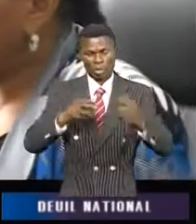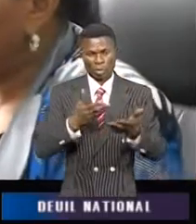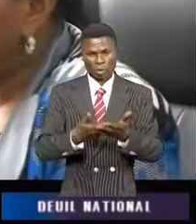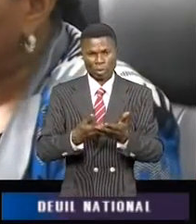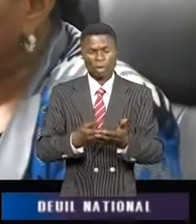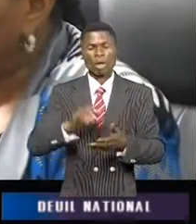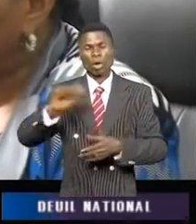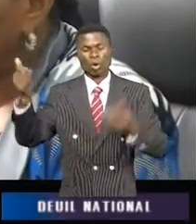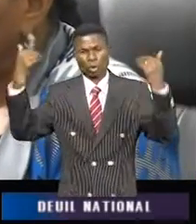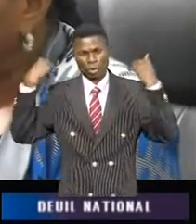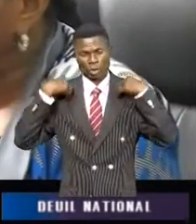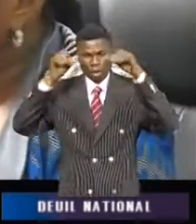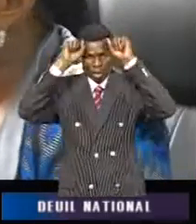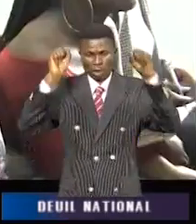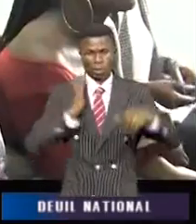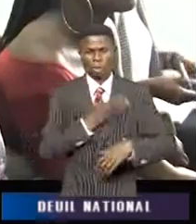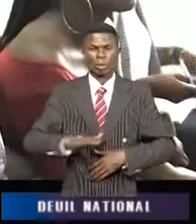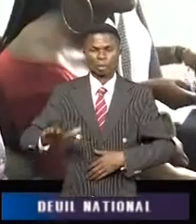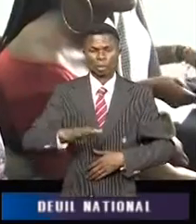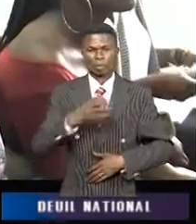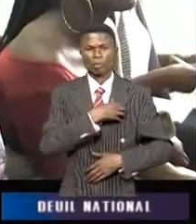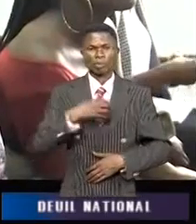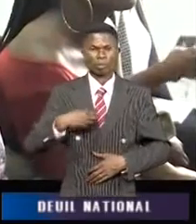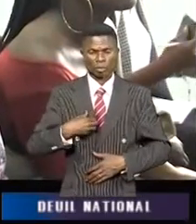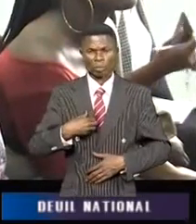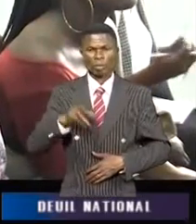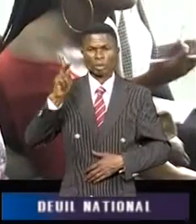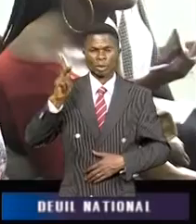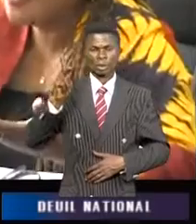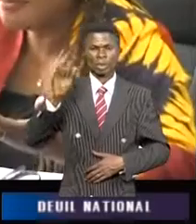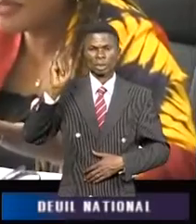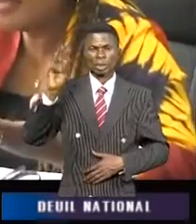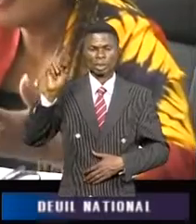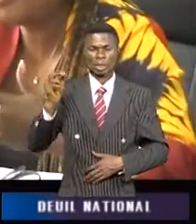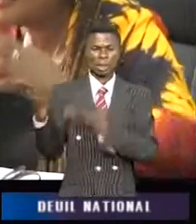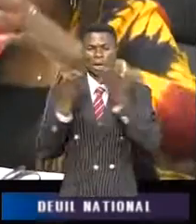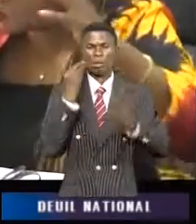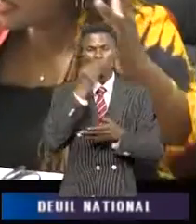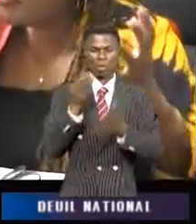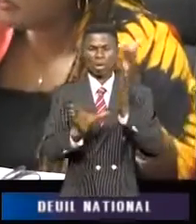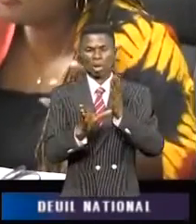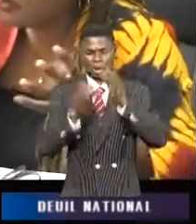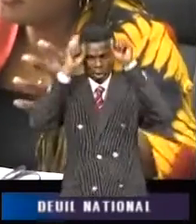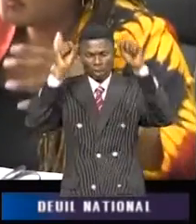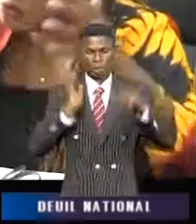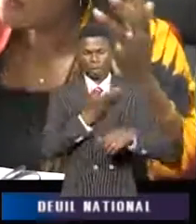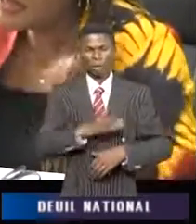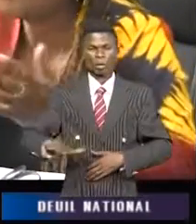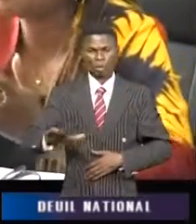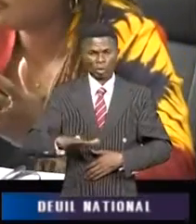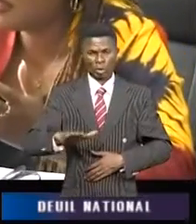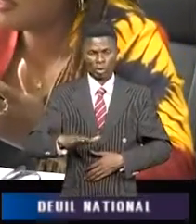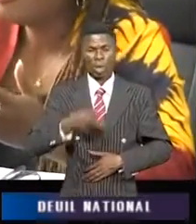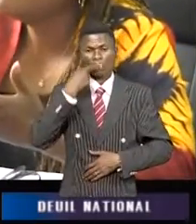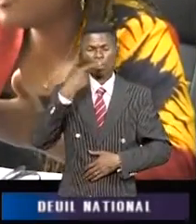autre figure de la présidence de la République, Madame Tina Salama, porte-parole adjointe du président de la République, Félix-Antoine Tshisekedi, a